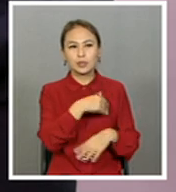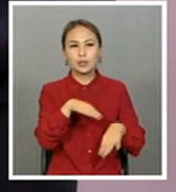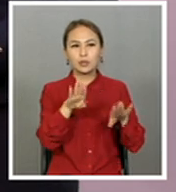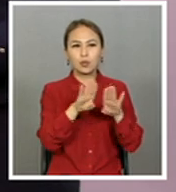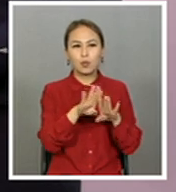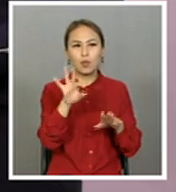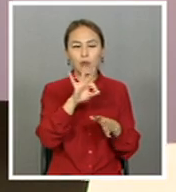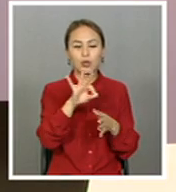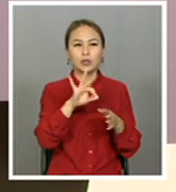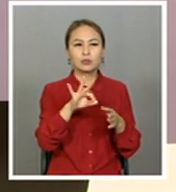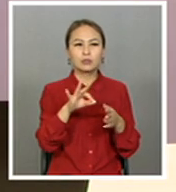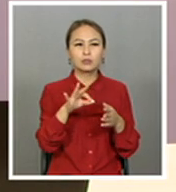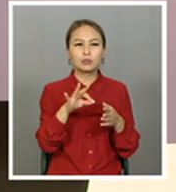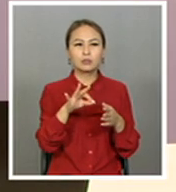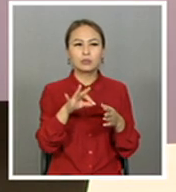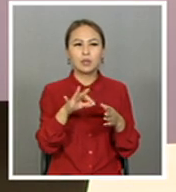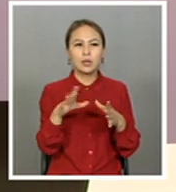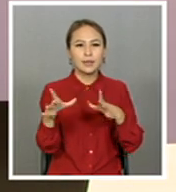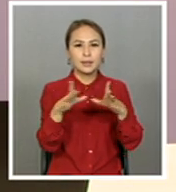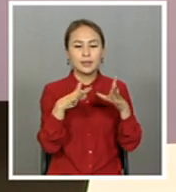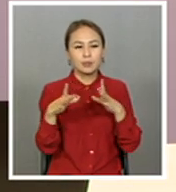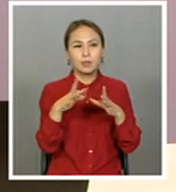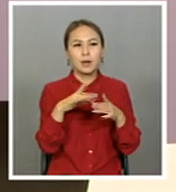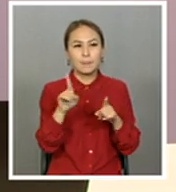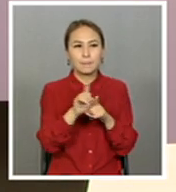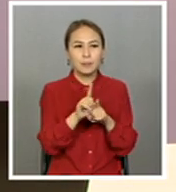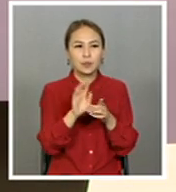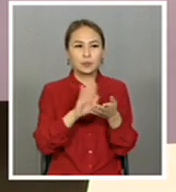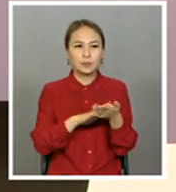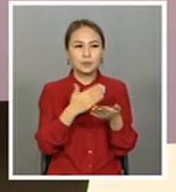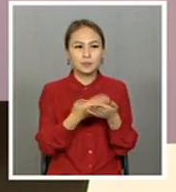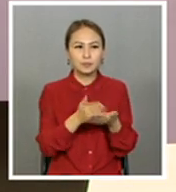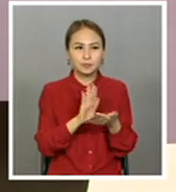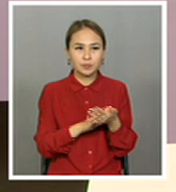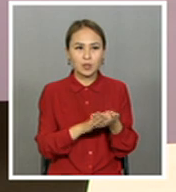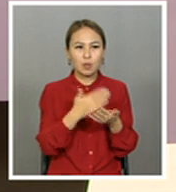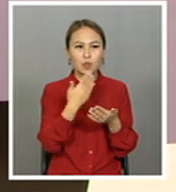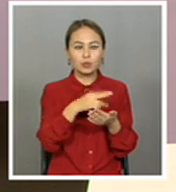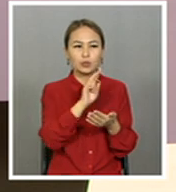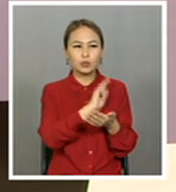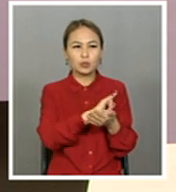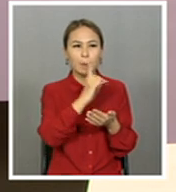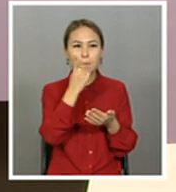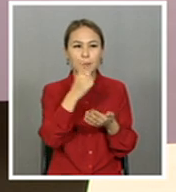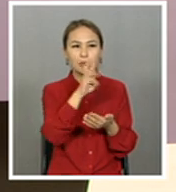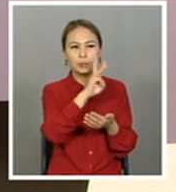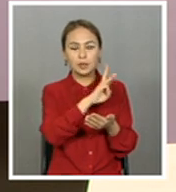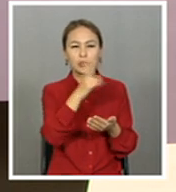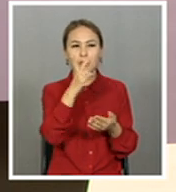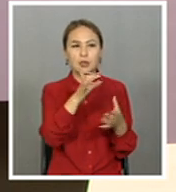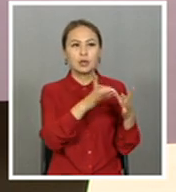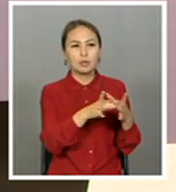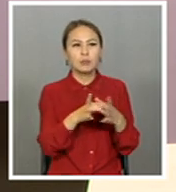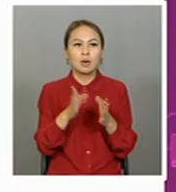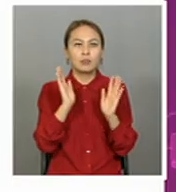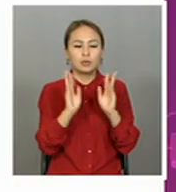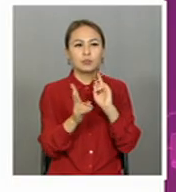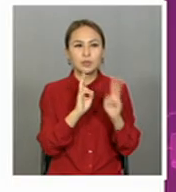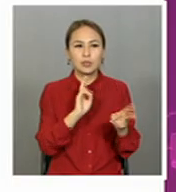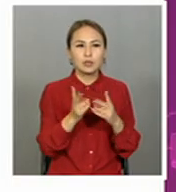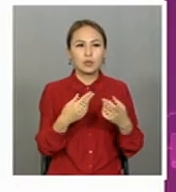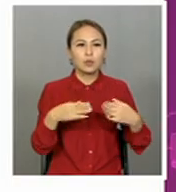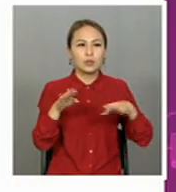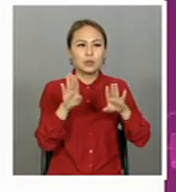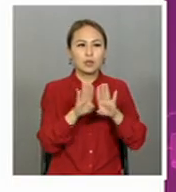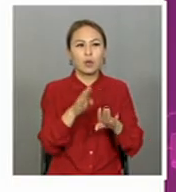құймақ пісіре алады. Егер оның жұмыс өнімділігі 1 минутта 2 құймақ пісіретін болса,